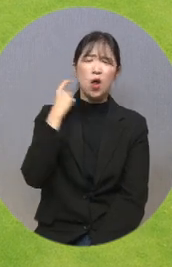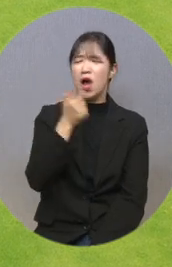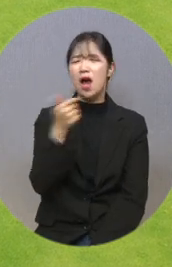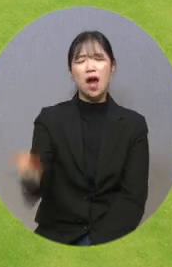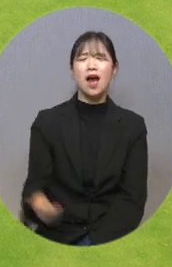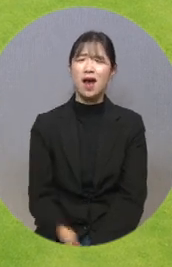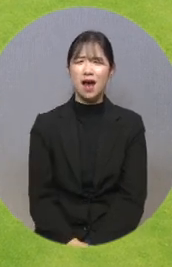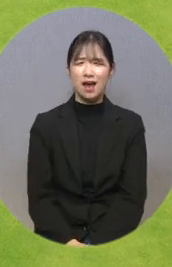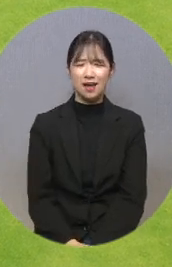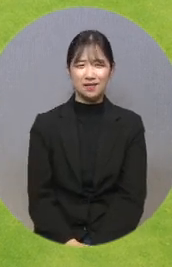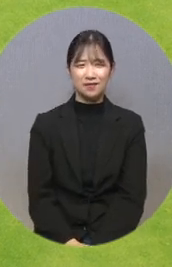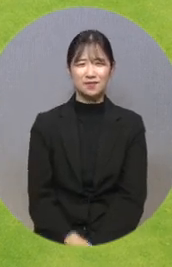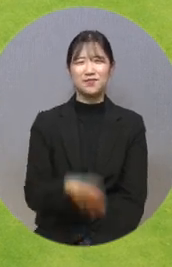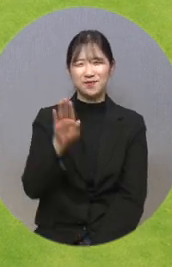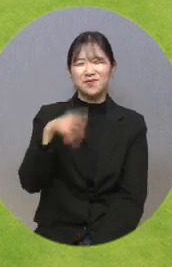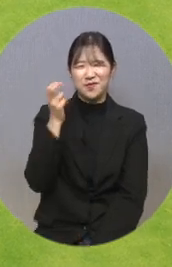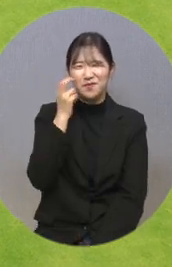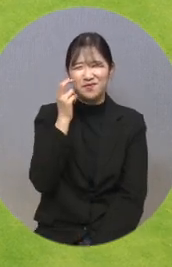잠시만요. 아니, 아니, 장난해, 장난해.